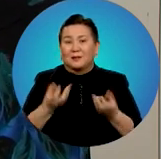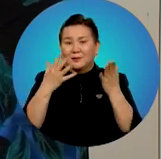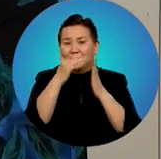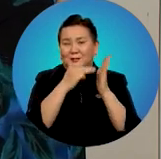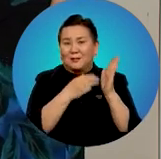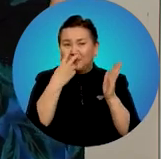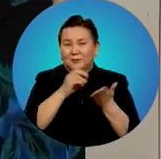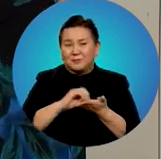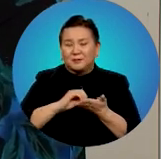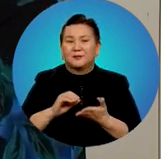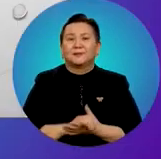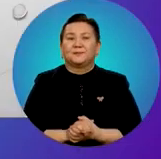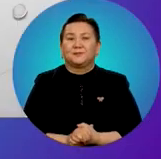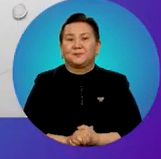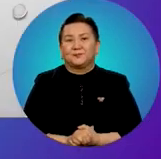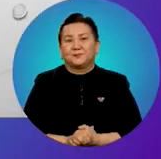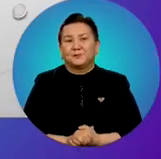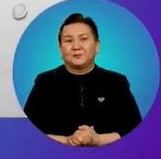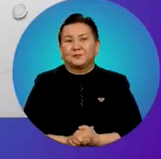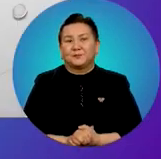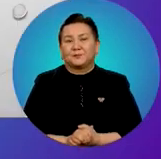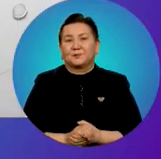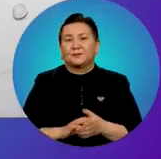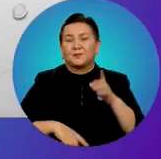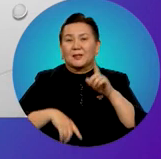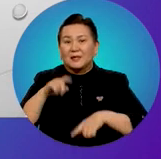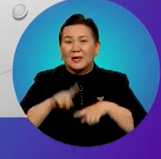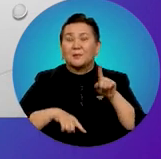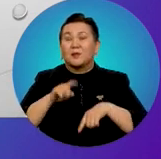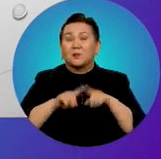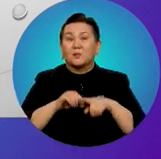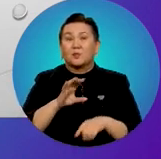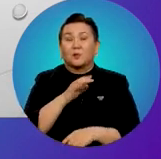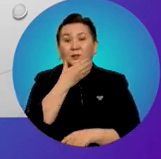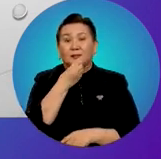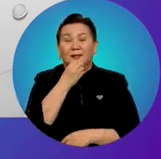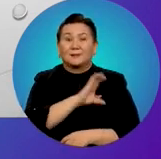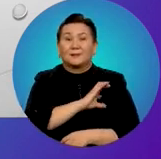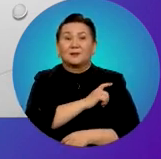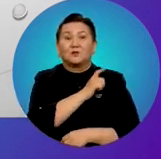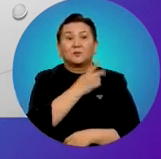бүгдээрээ олж тэмдэглэе. За ямар ямар уран дүрслэл байгааг болоорой хөвтдөө.